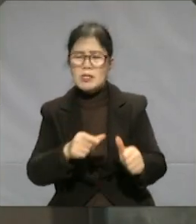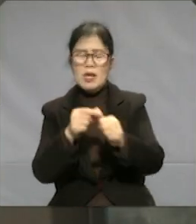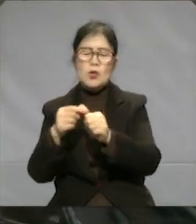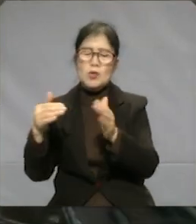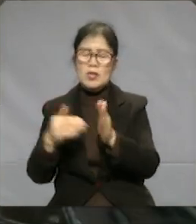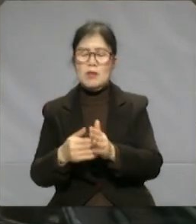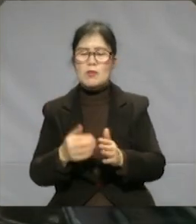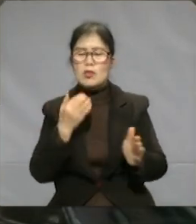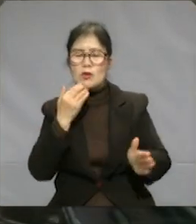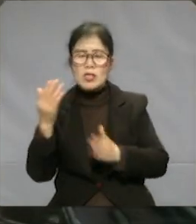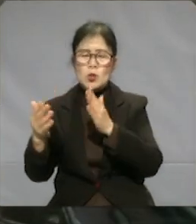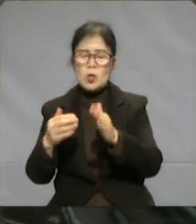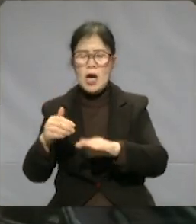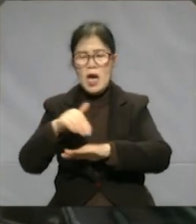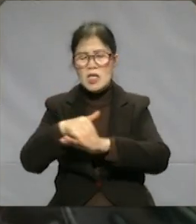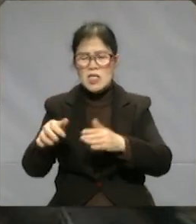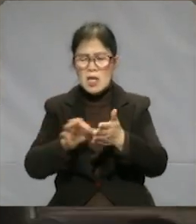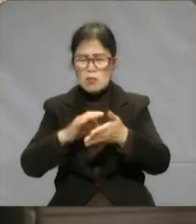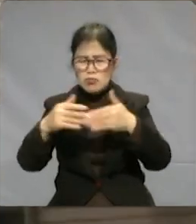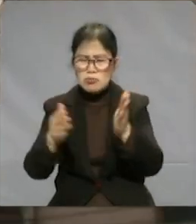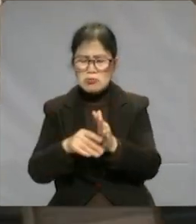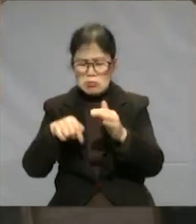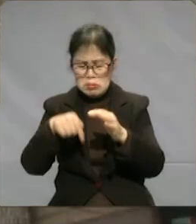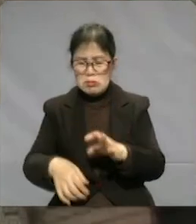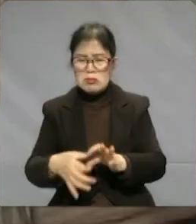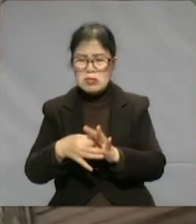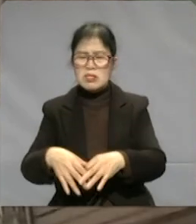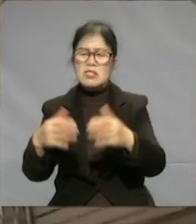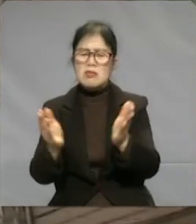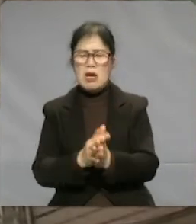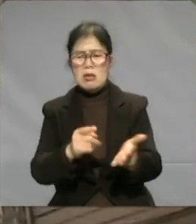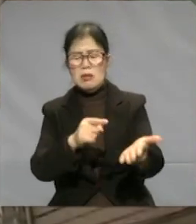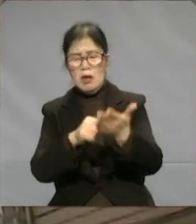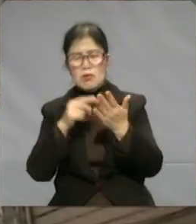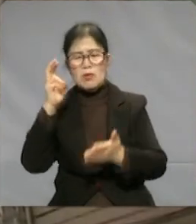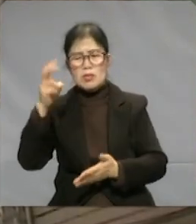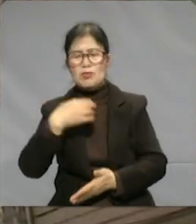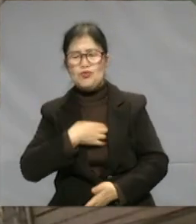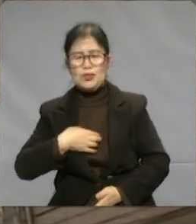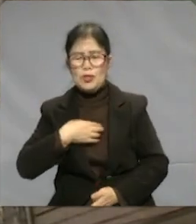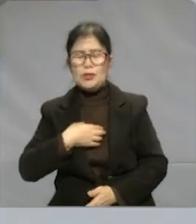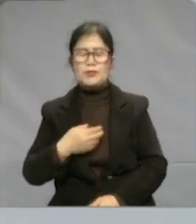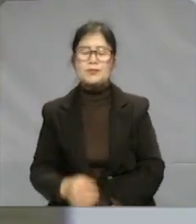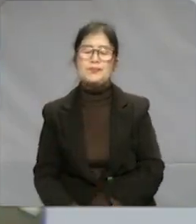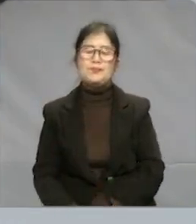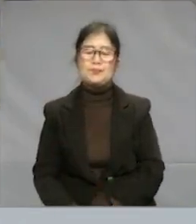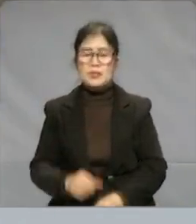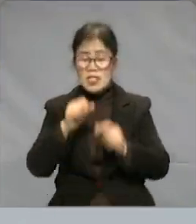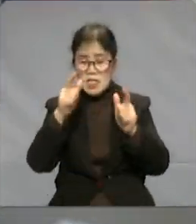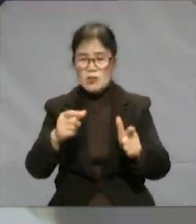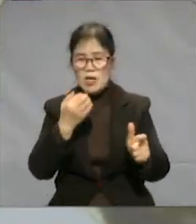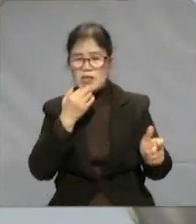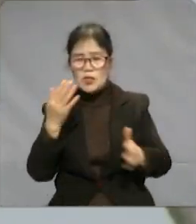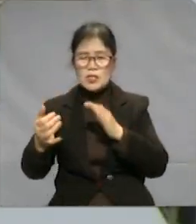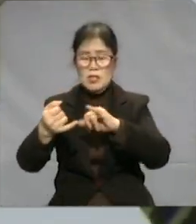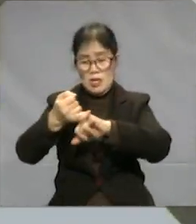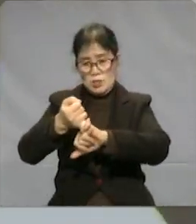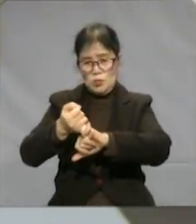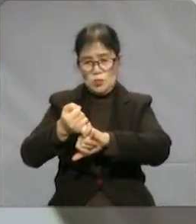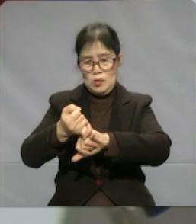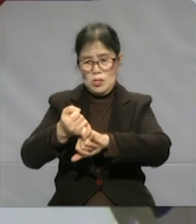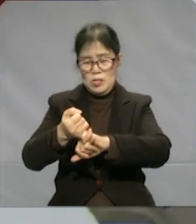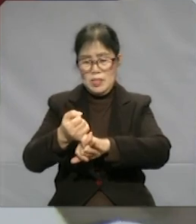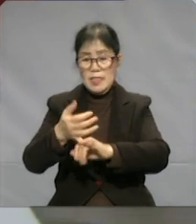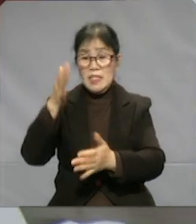기재부 산하기관으로 비치지 않을지 우려스럽다 이같이 밝혔습니다 그러면서 기회의 경기를 약속한 김동현